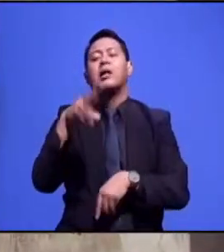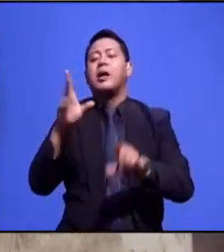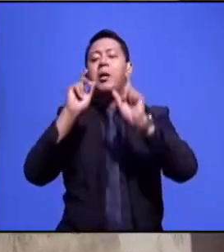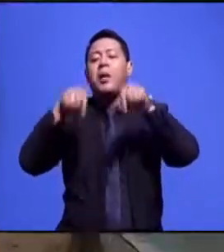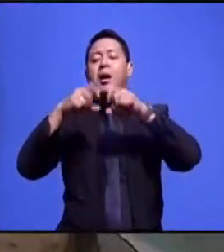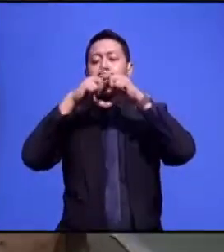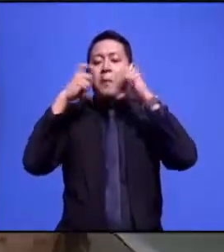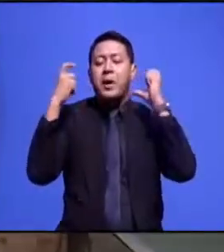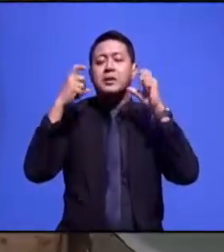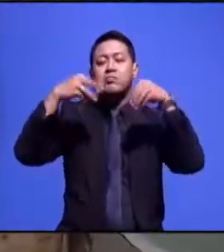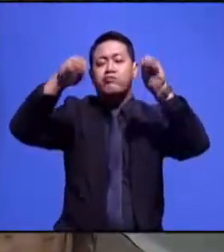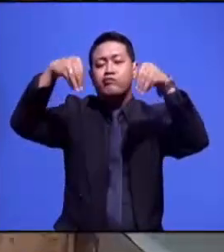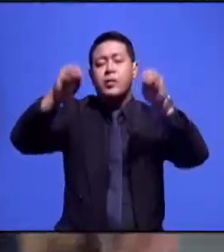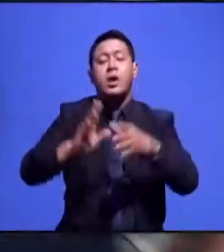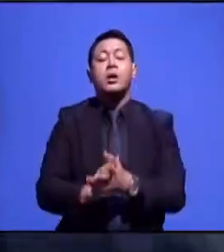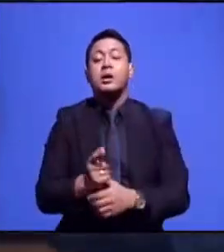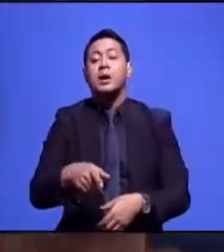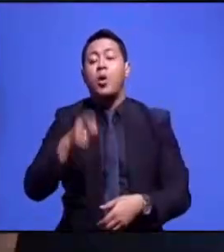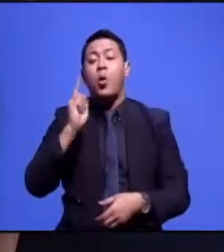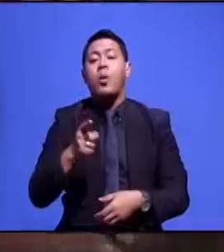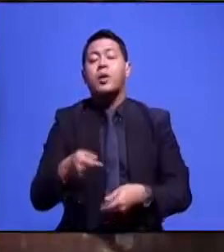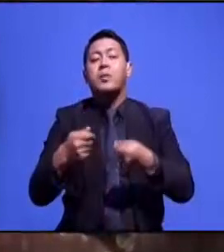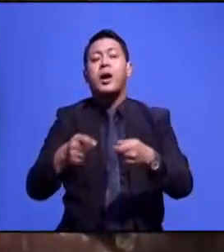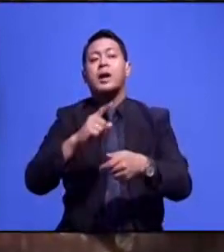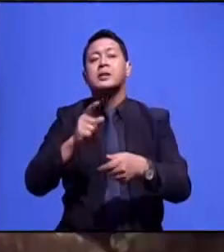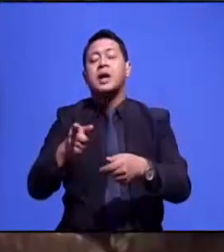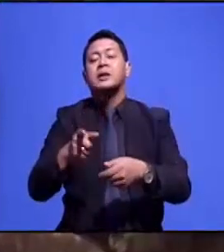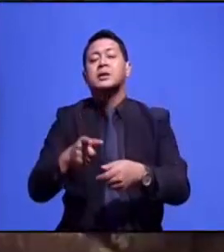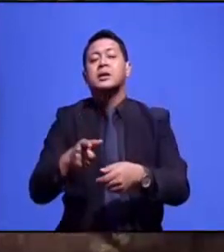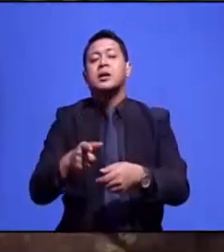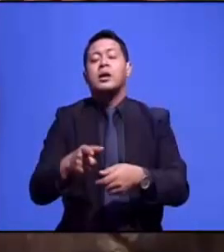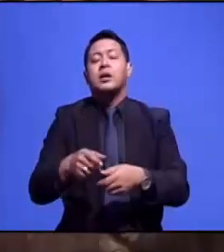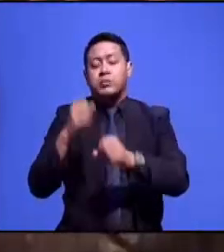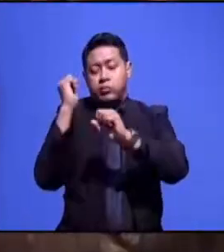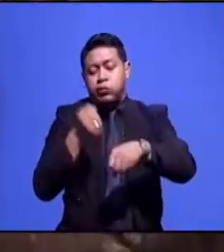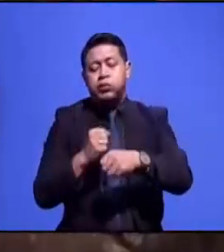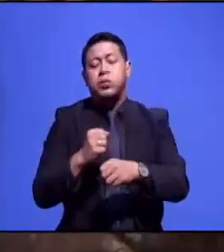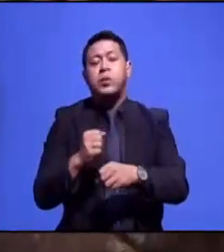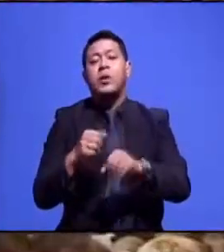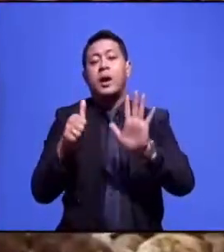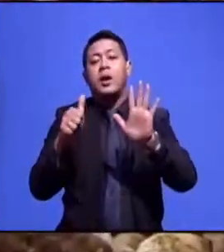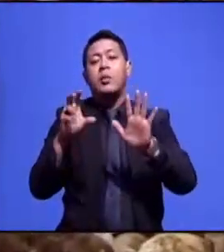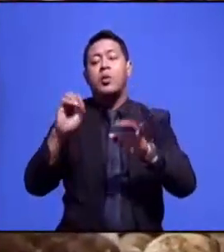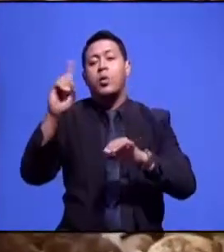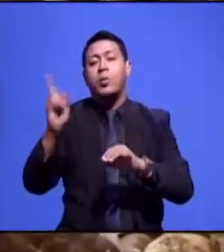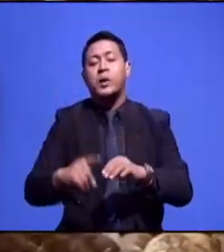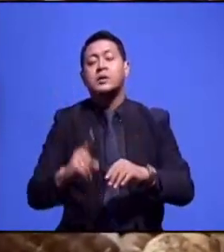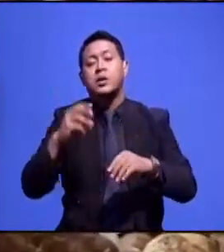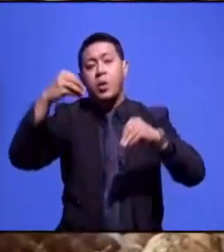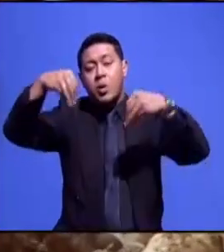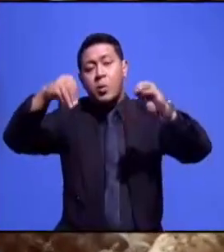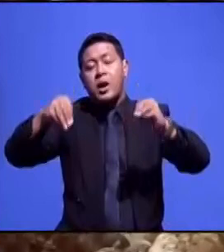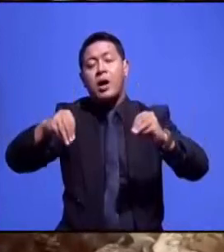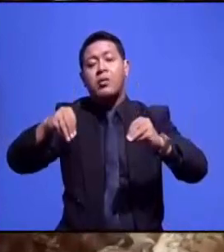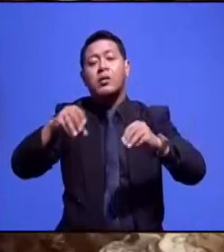menggunakan masker saat berjualan. Sebagai sanksi, mereka diberikan sanksi sosial berupa menyapu pasar selama 60 menit. Seorang pedagang